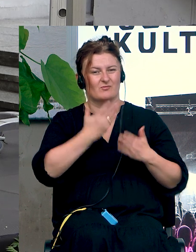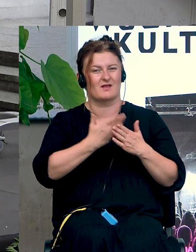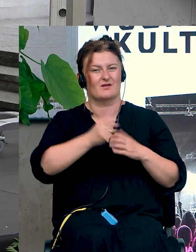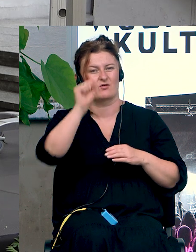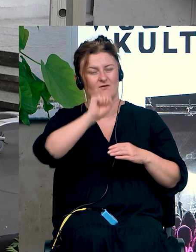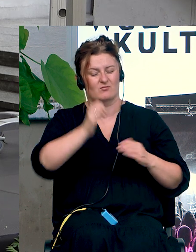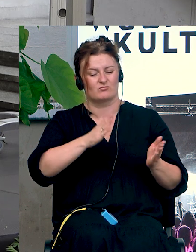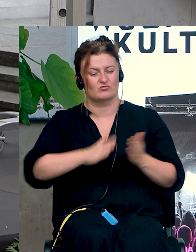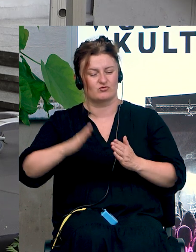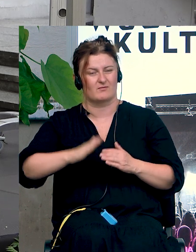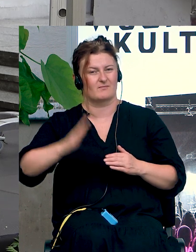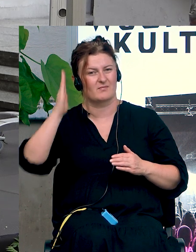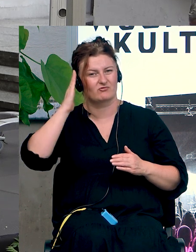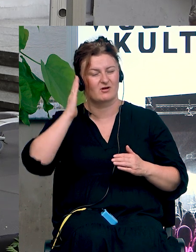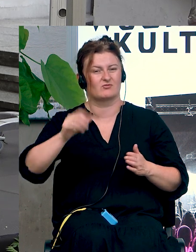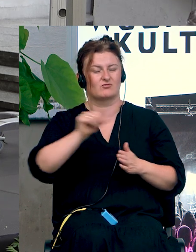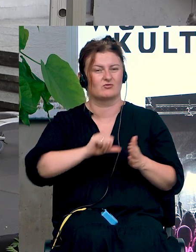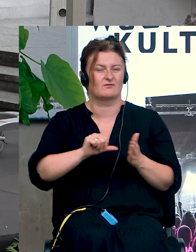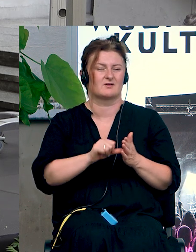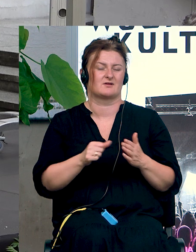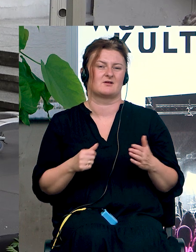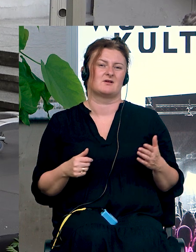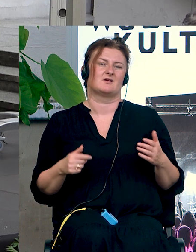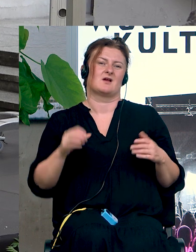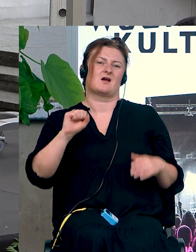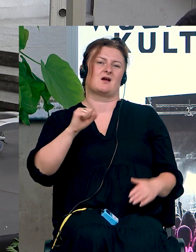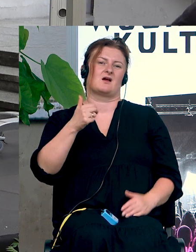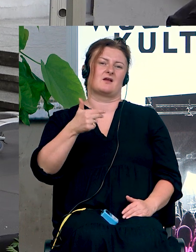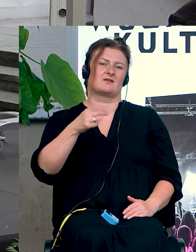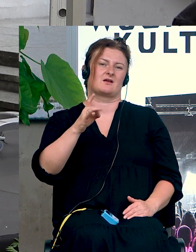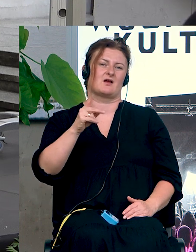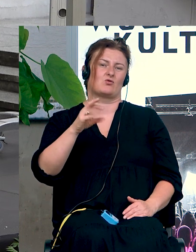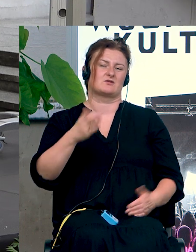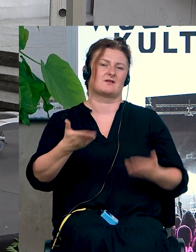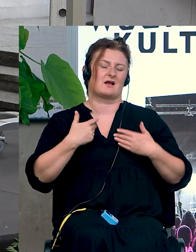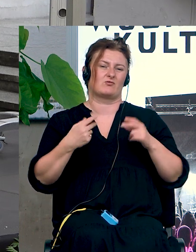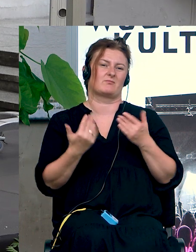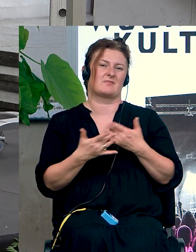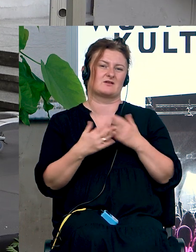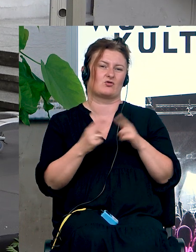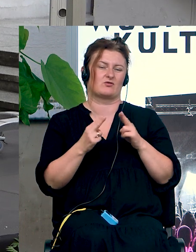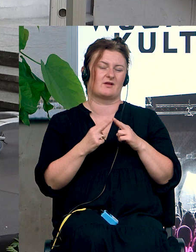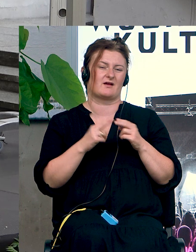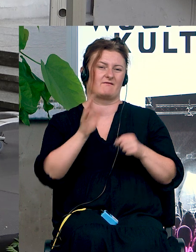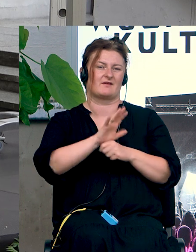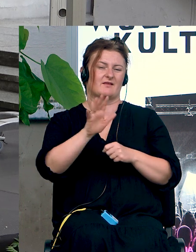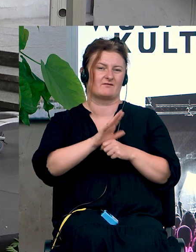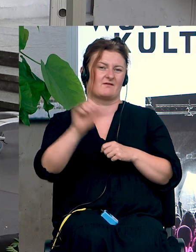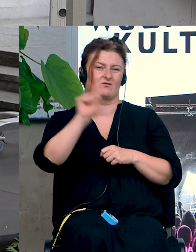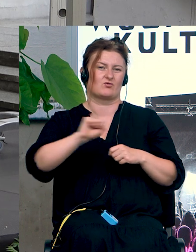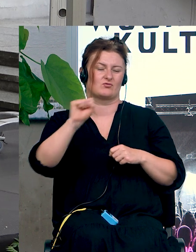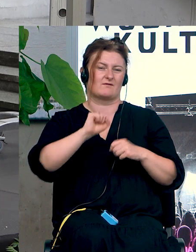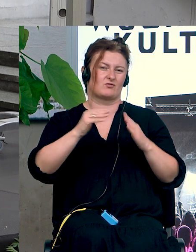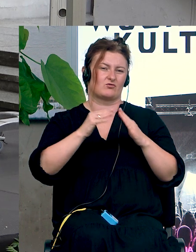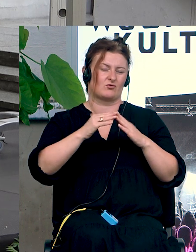Мені дав, звичайно, Ангелус близький контакт з Вроцлавським домом літератури і видавництвом «Варстви», в якому вийшли всі інші мої книжки, які не